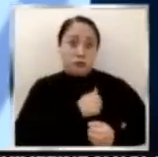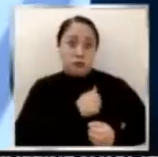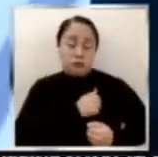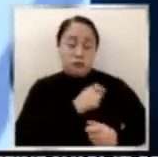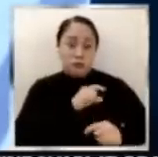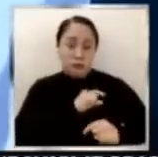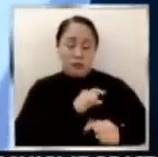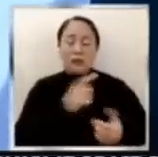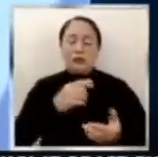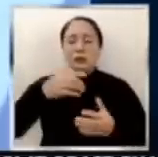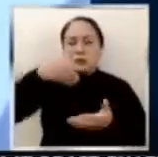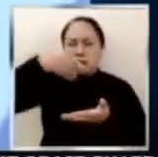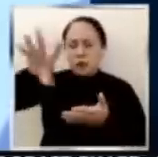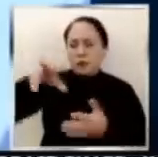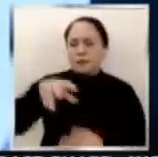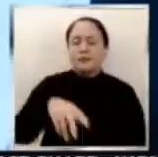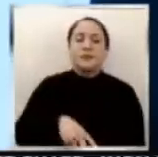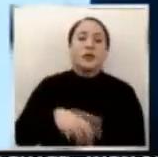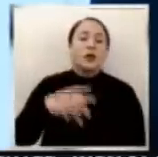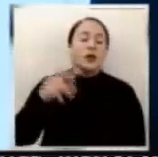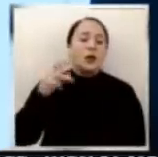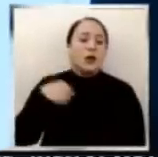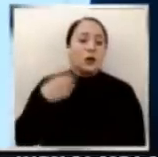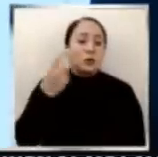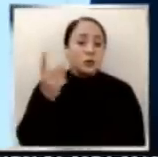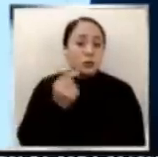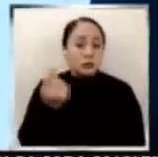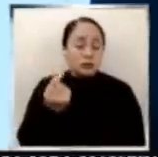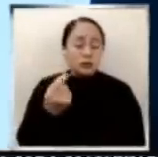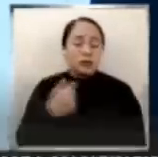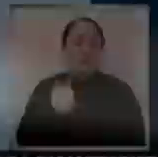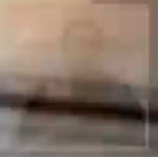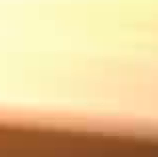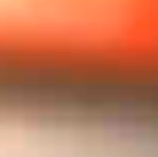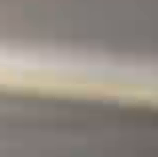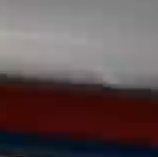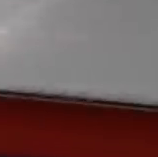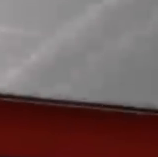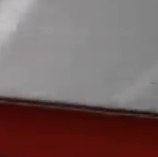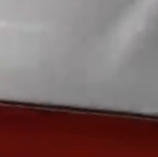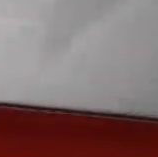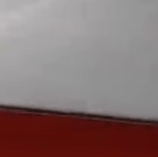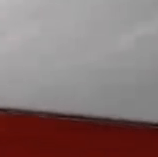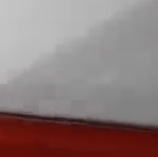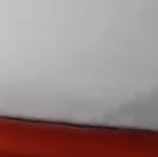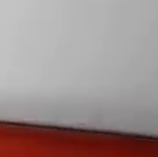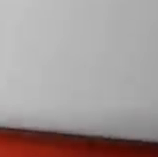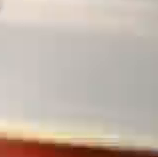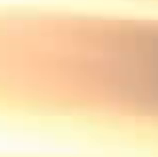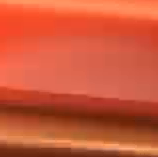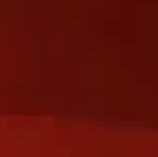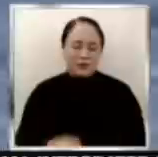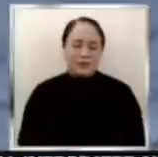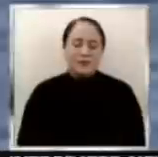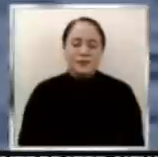mangisda ang nakasaksi diyan at nakausap siya ni Chino Gaston. Hetong kanyang pagtutok, exclusive!